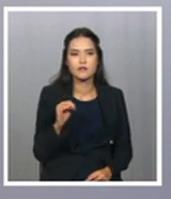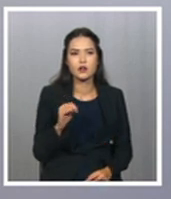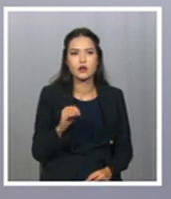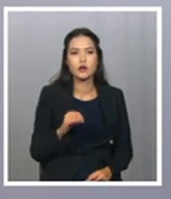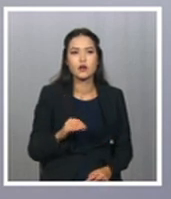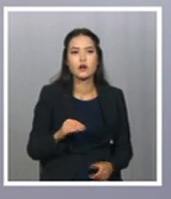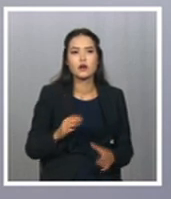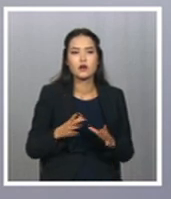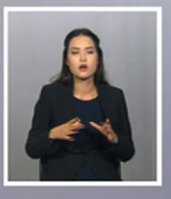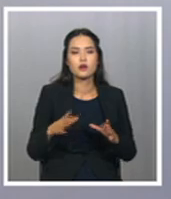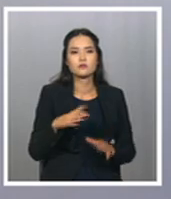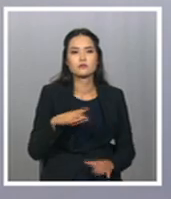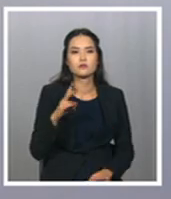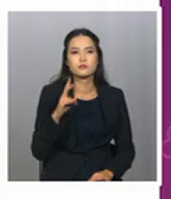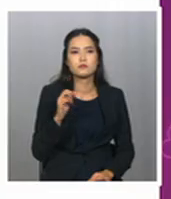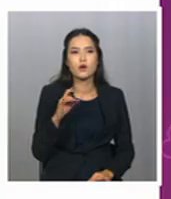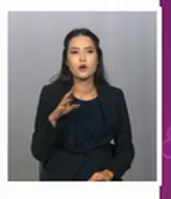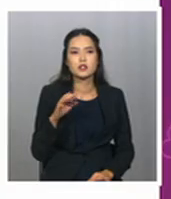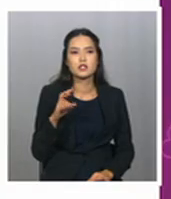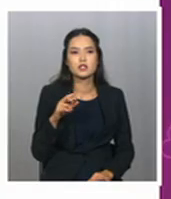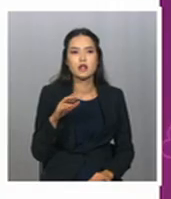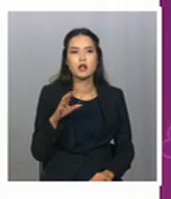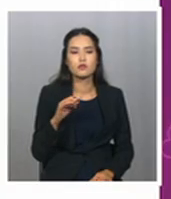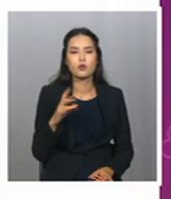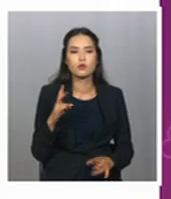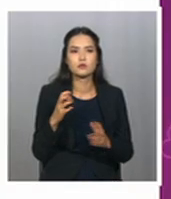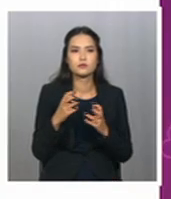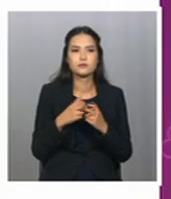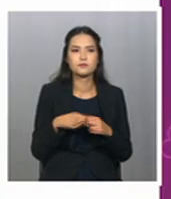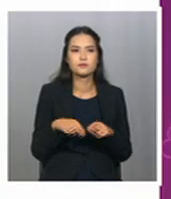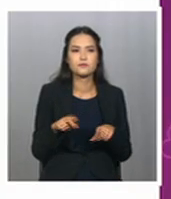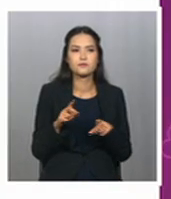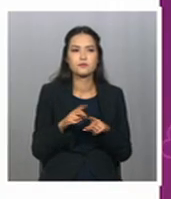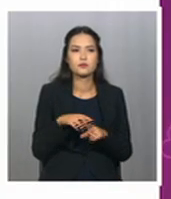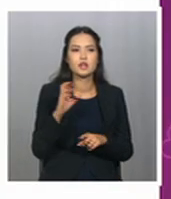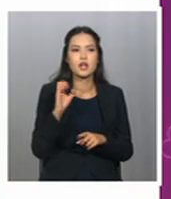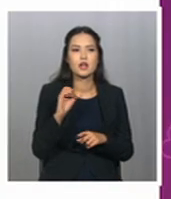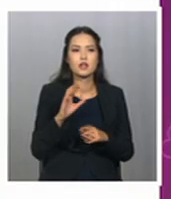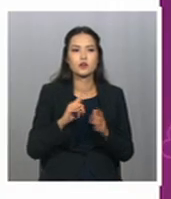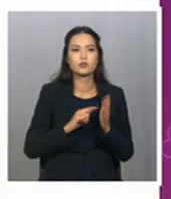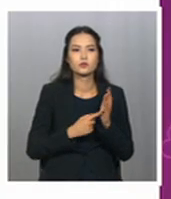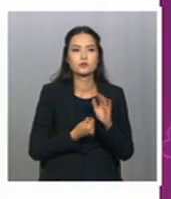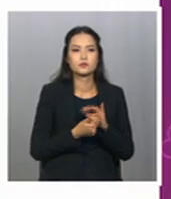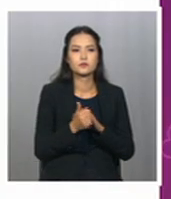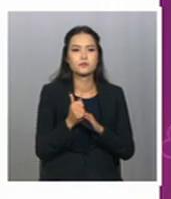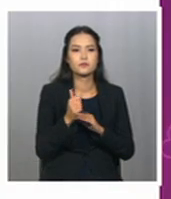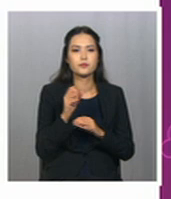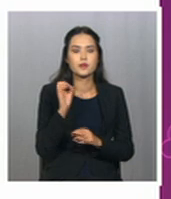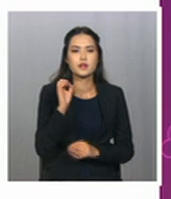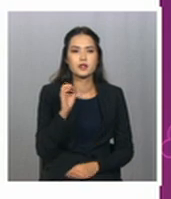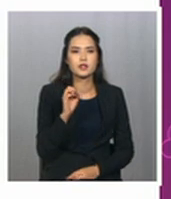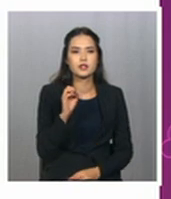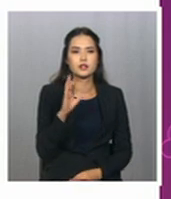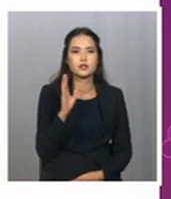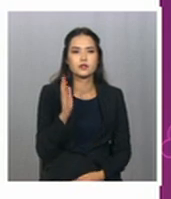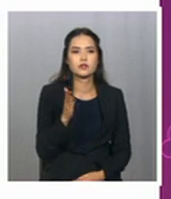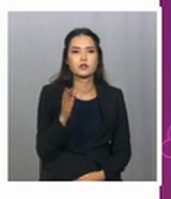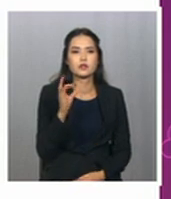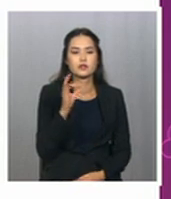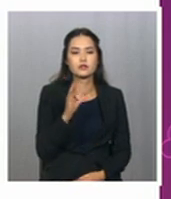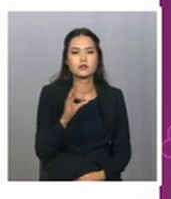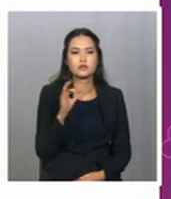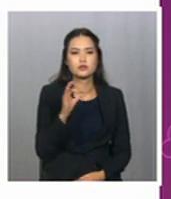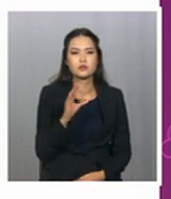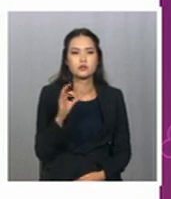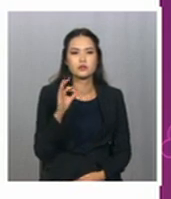нүктелерінің координаттарын анықтау керек. Алдымен біз Е нүктесінен бастайық. Е нүктесі бұл координаттар басы болғандықтан